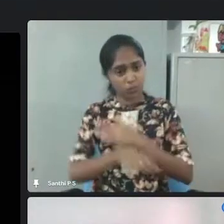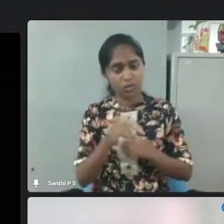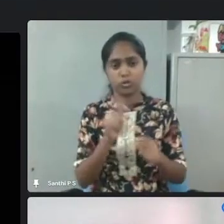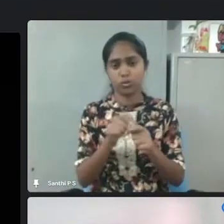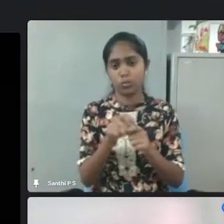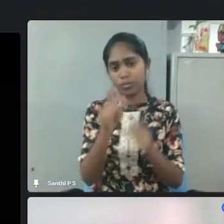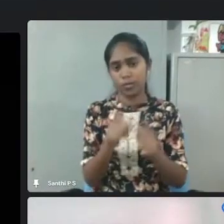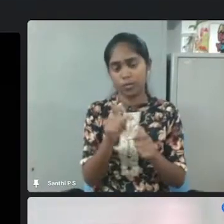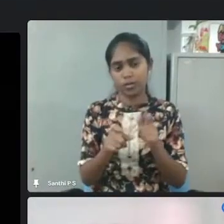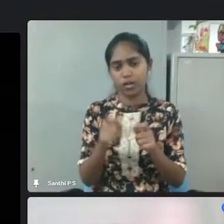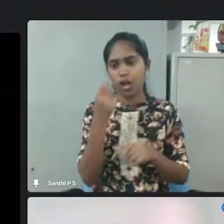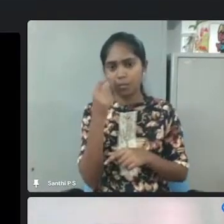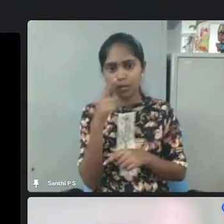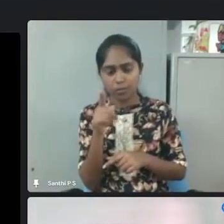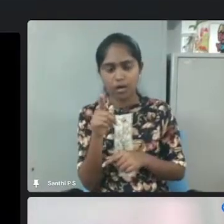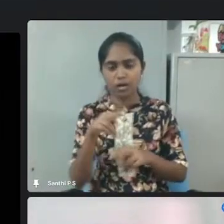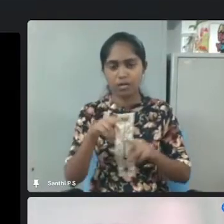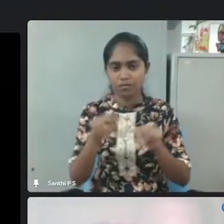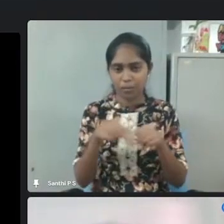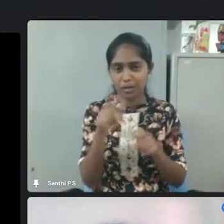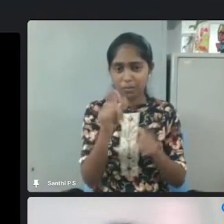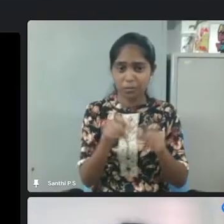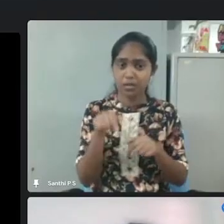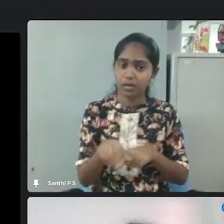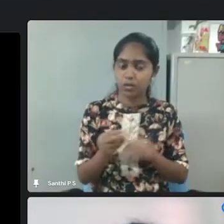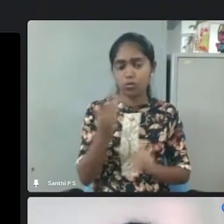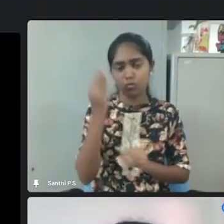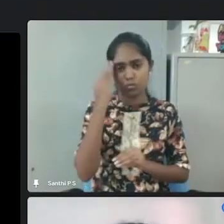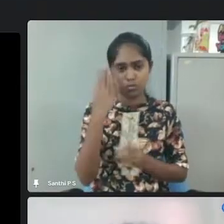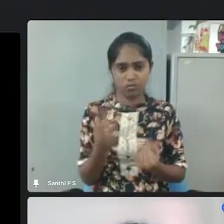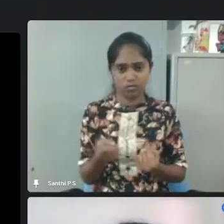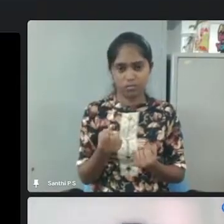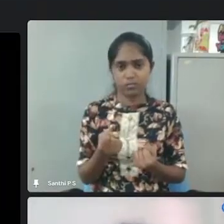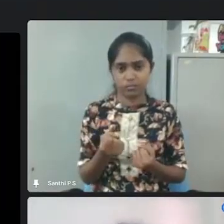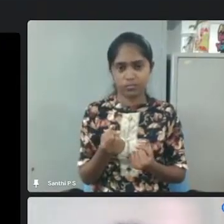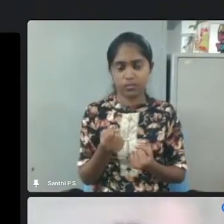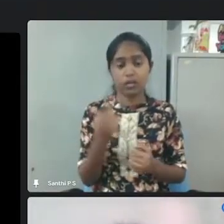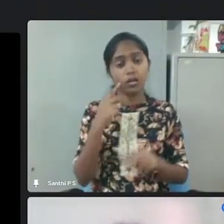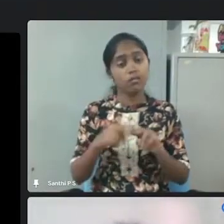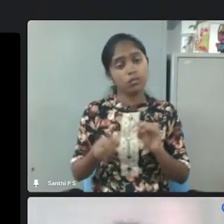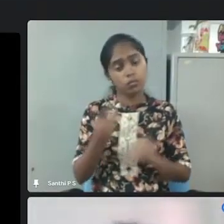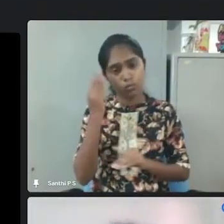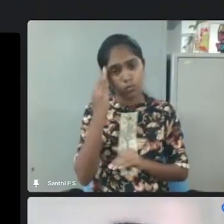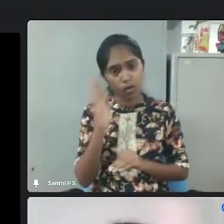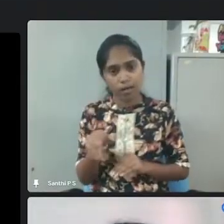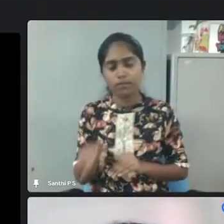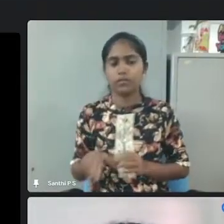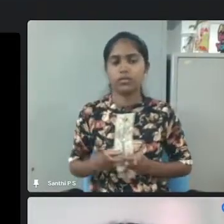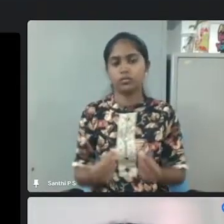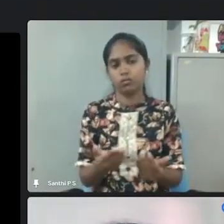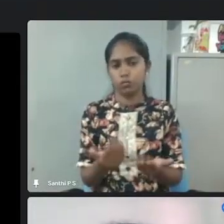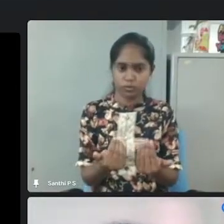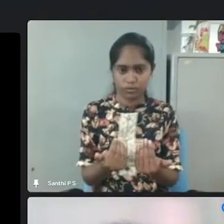പ്രത്യേകിച്ച് മാതാപിതാക്കളും കുടുംബാംഗങ്ങളും അതിനെപ്പറ്റിയുള്ള ധാരണ നമുക്ക് കൃത്യമായിട്ടുണ്ടെങ്കിൽ ഇതിലേക്കെല്ലാം അവരെ എത്തിക്കാനായിട്ട് നമുക്ക്